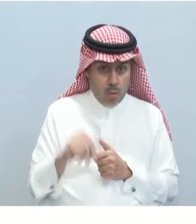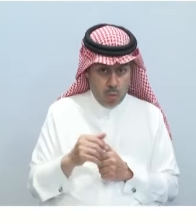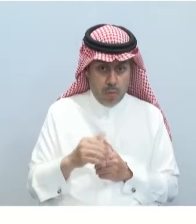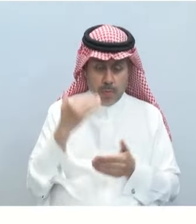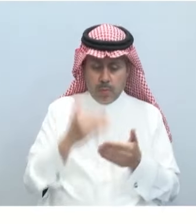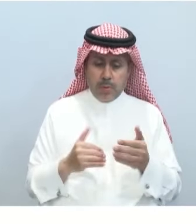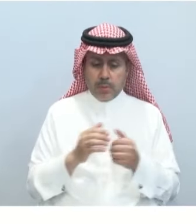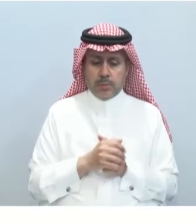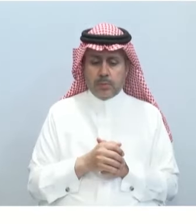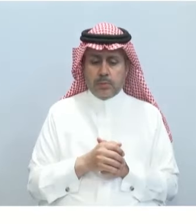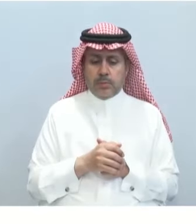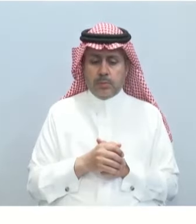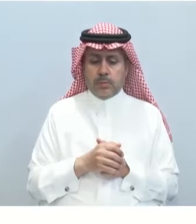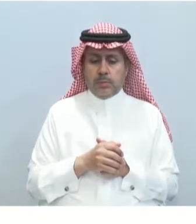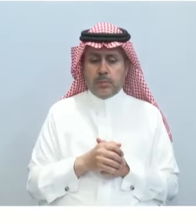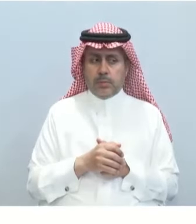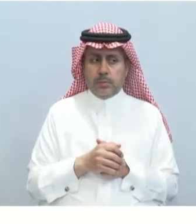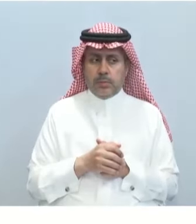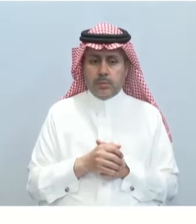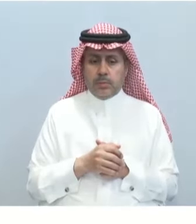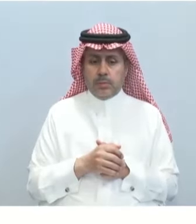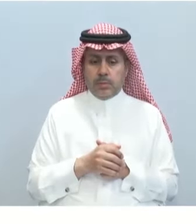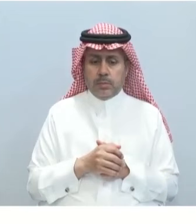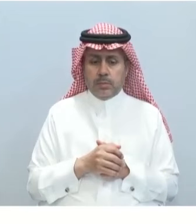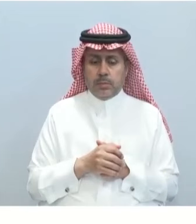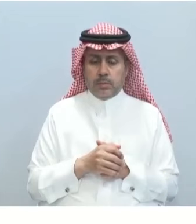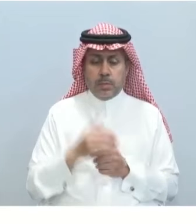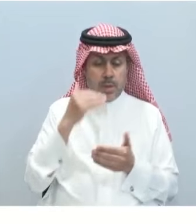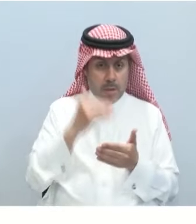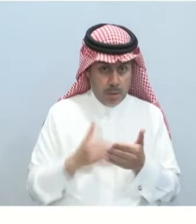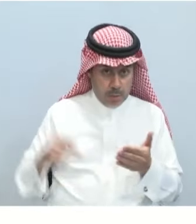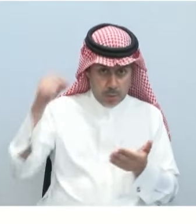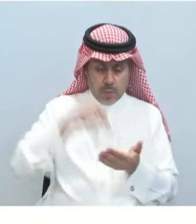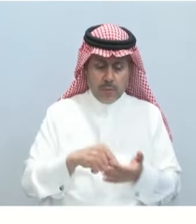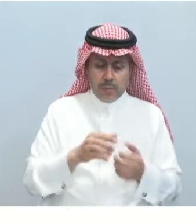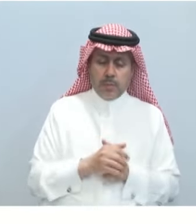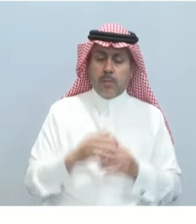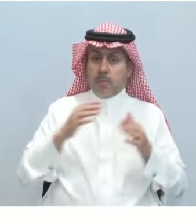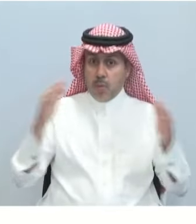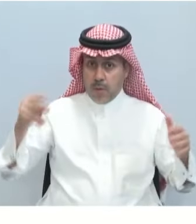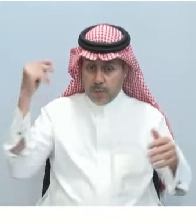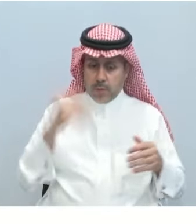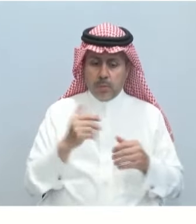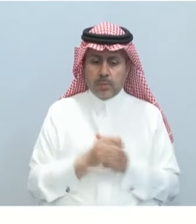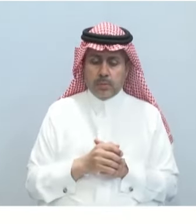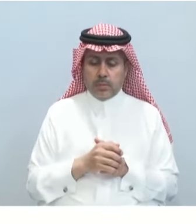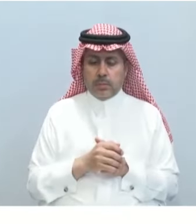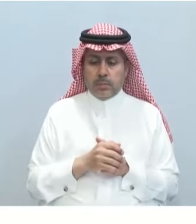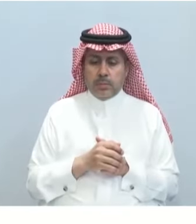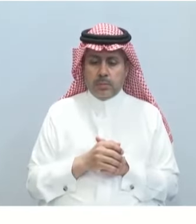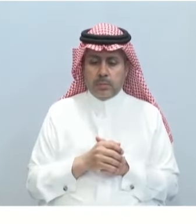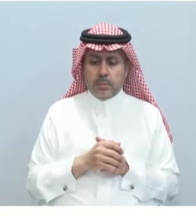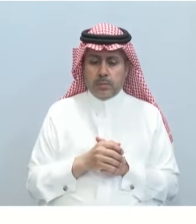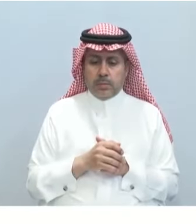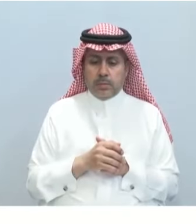المقرره المقرره للجريمه هذه الحالات تدخل في مضاعفه العقوبات مضاعفه